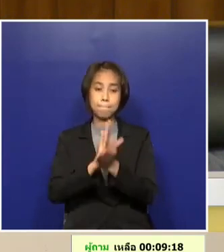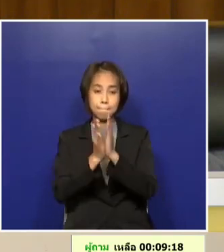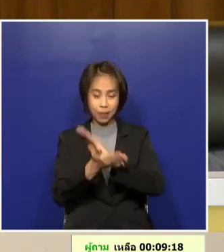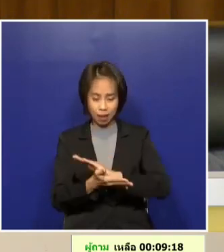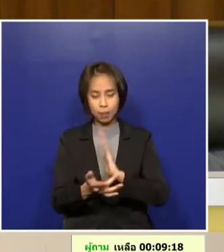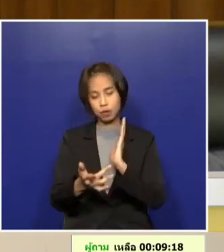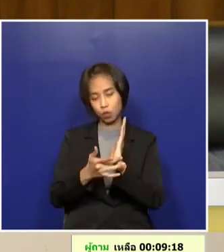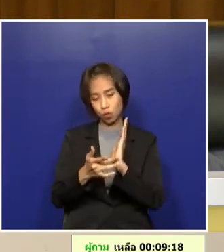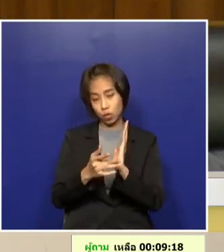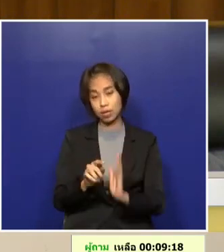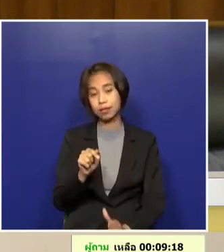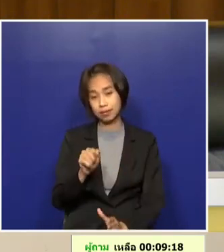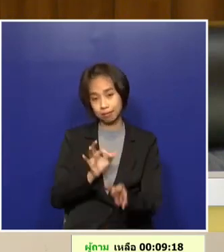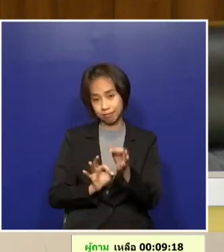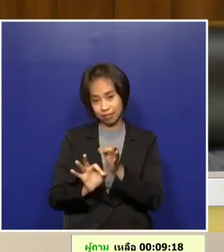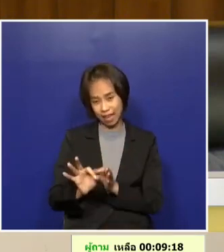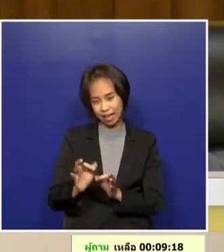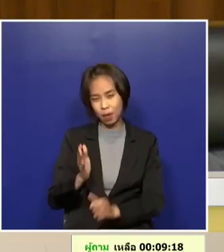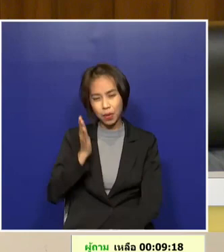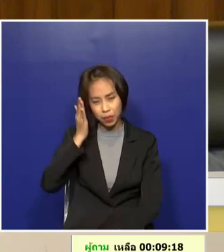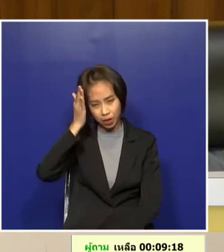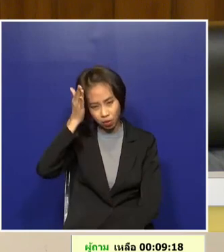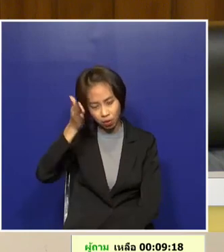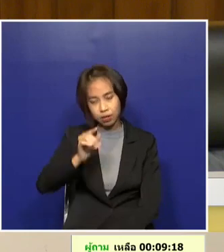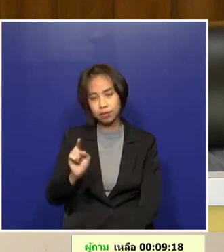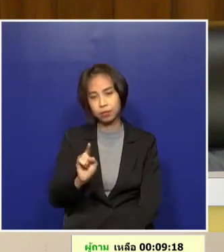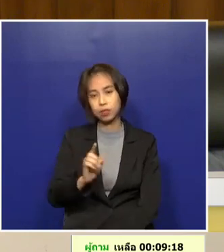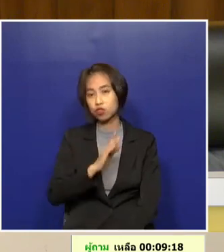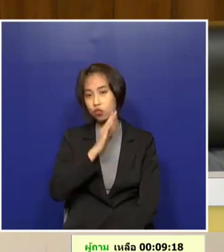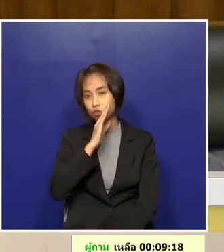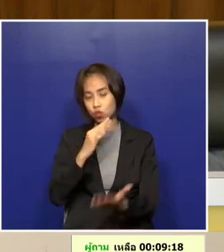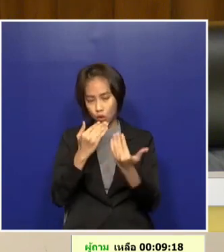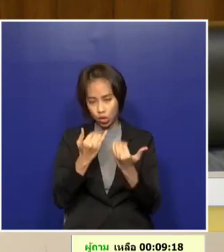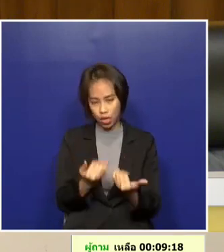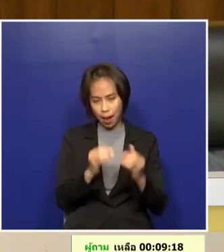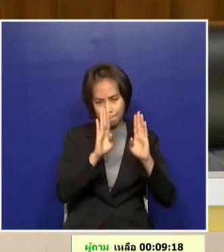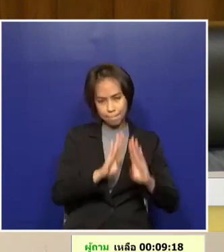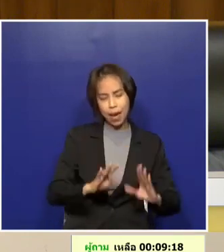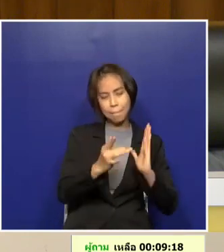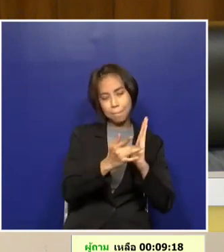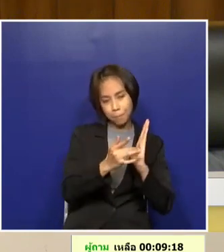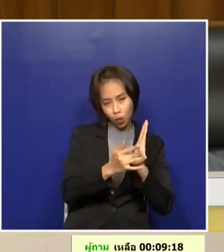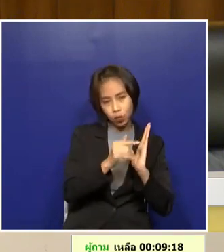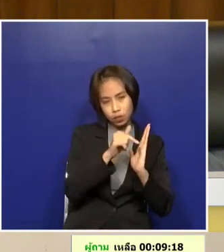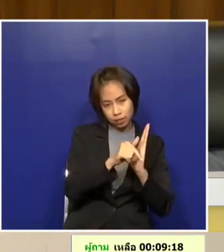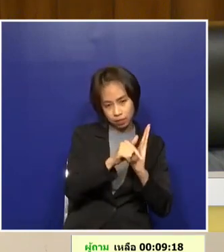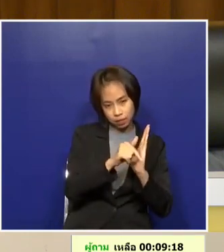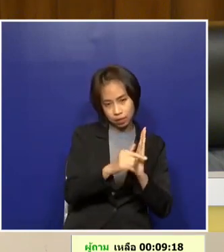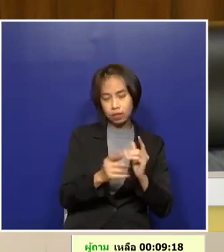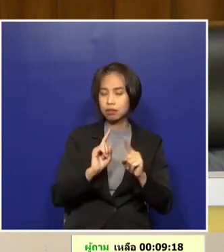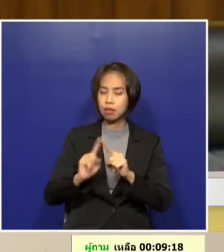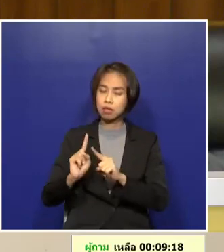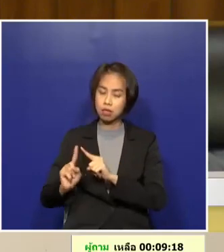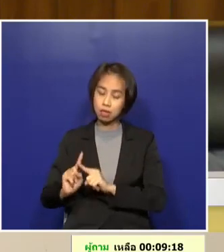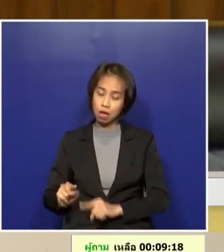เป็นแนวโน้มในอนาคตเช่นเดียวกันเวลาเราพูดในเรื่องของดิจิทัลแพลตฟอร์มในเรื่องของดิจิทัลเทคโนโลยีต่